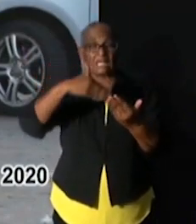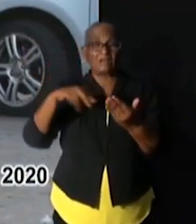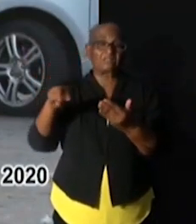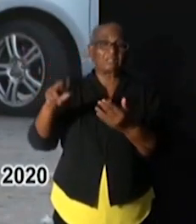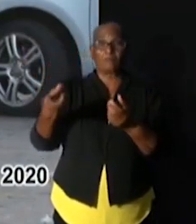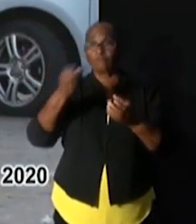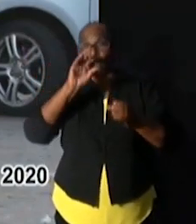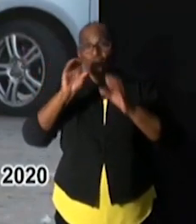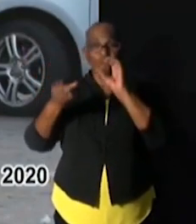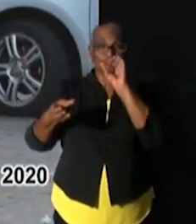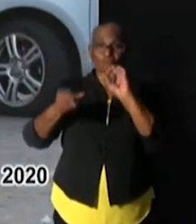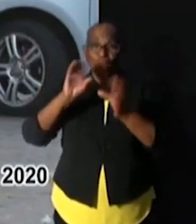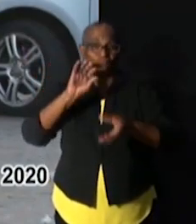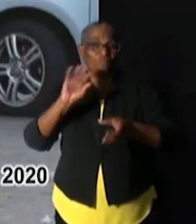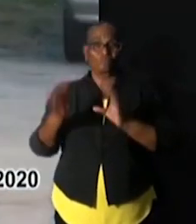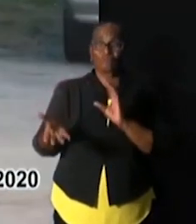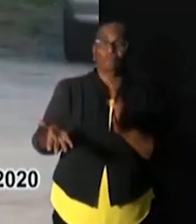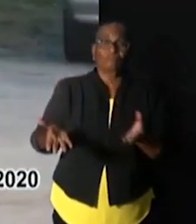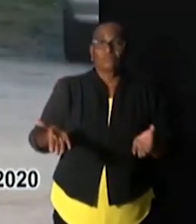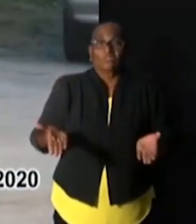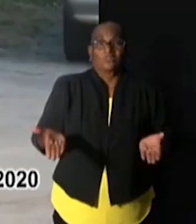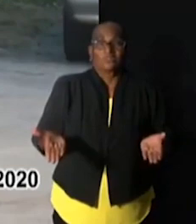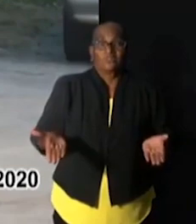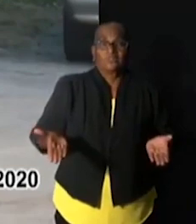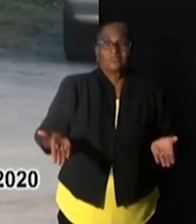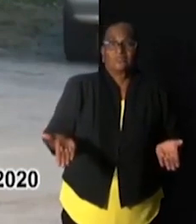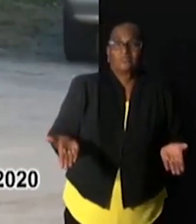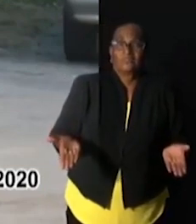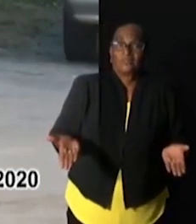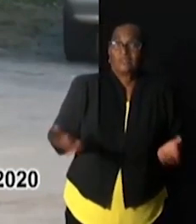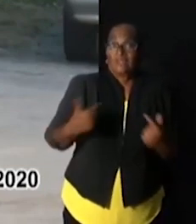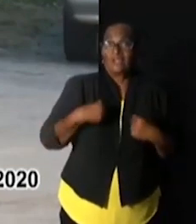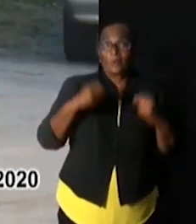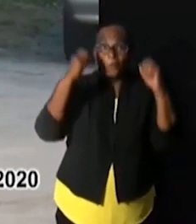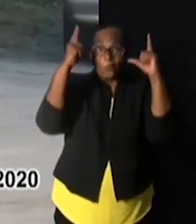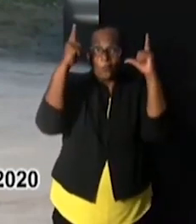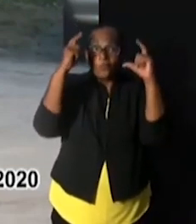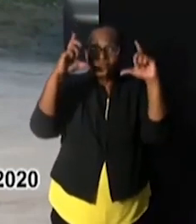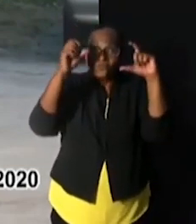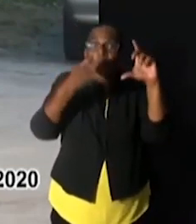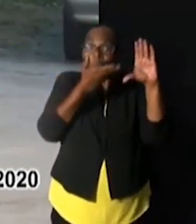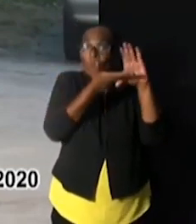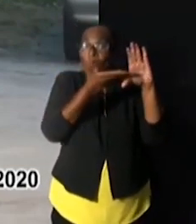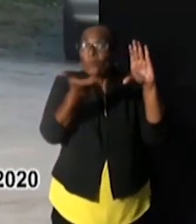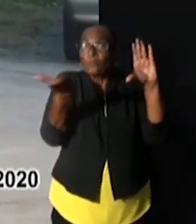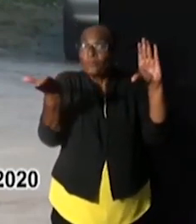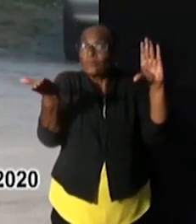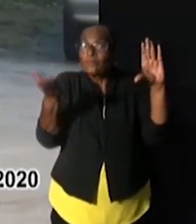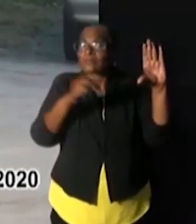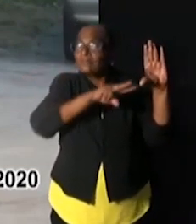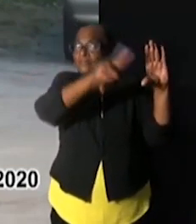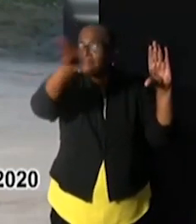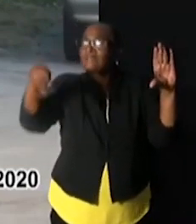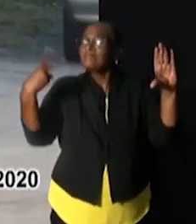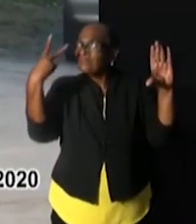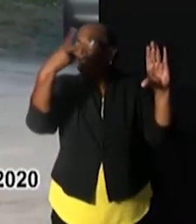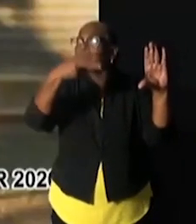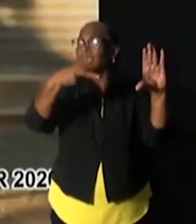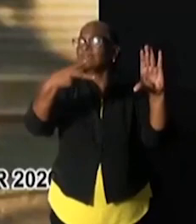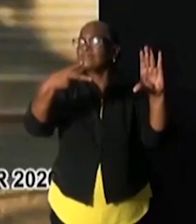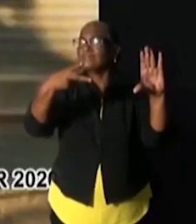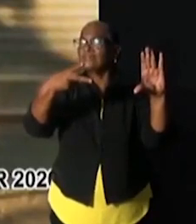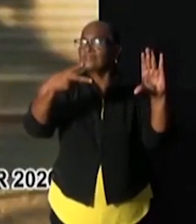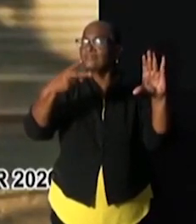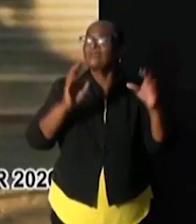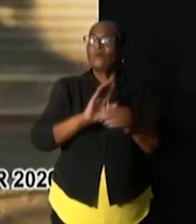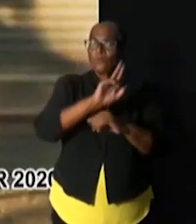dus we hebben vrijbrief. En ik heb bewust deze foto's laten maken, zodat u een beeld hebt. Wat de overheid aan het